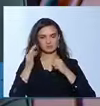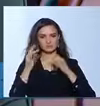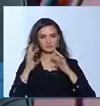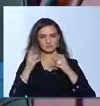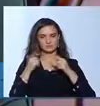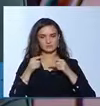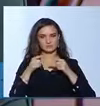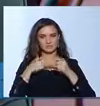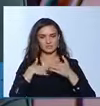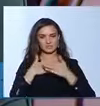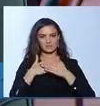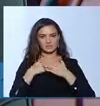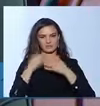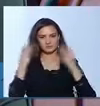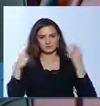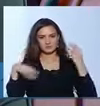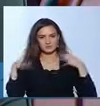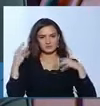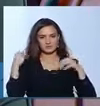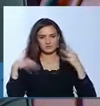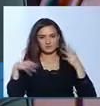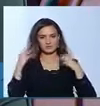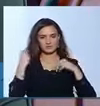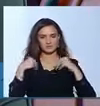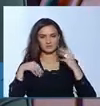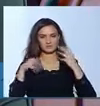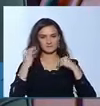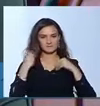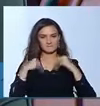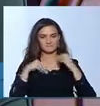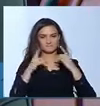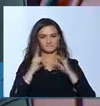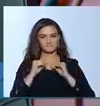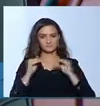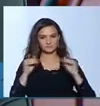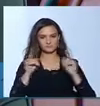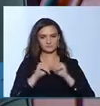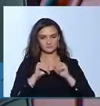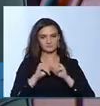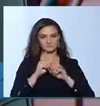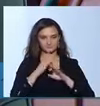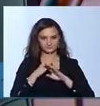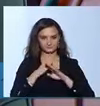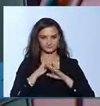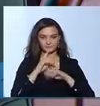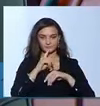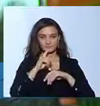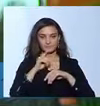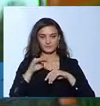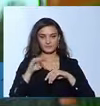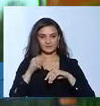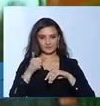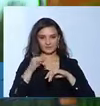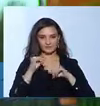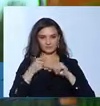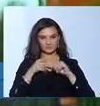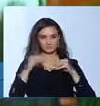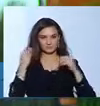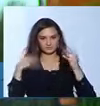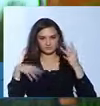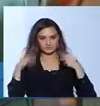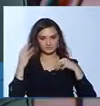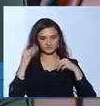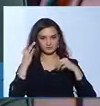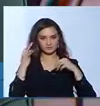შემთხვევაში იწვევს აქტიურ ძალიან მძიმე ცვენა, შეიძლება ბუდობრივი ალოპეცია, აი ხშირად ბავშვებშიც არის ხოლმე ეს. ანუ ტყვიამ შეიძლება თმის ცვენა გამოიწვიოს?